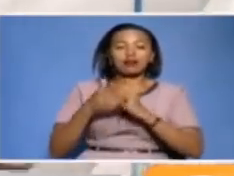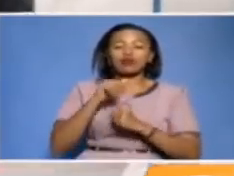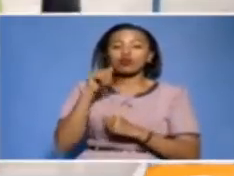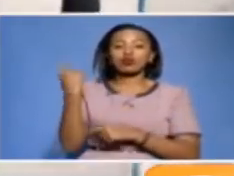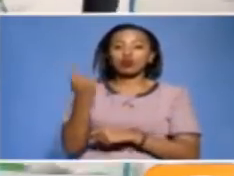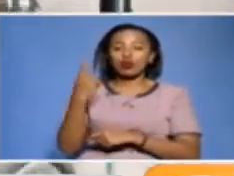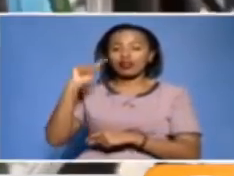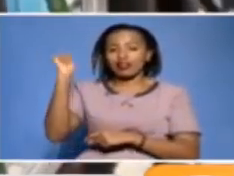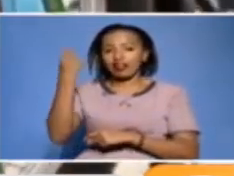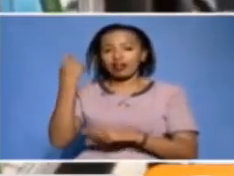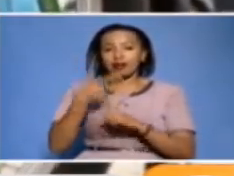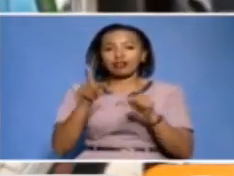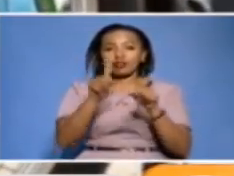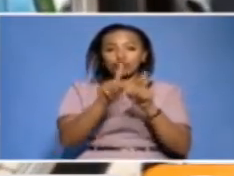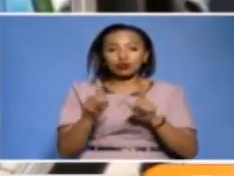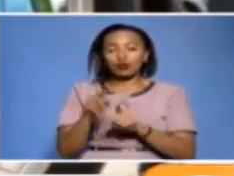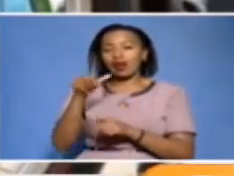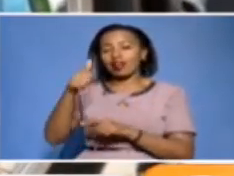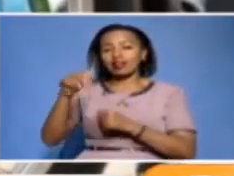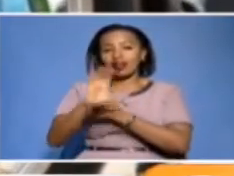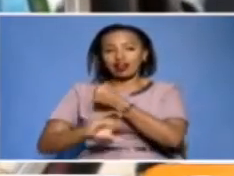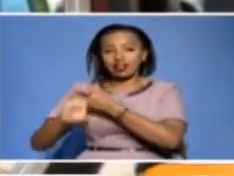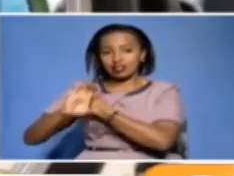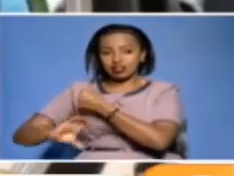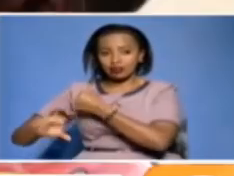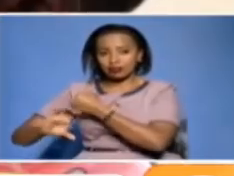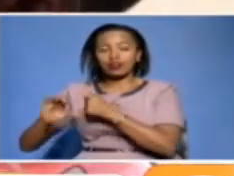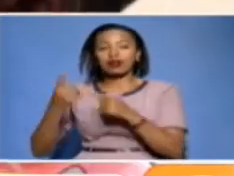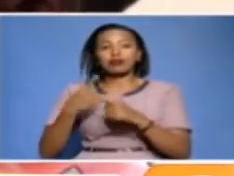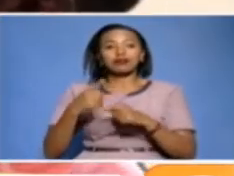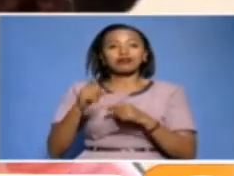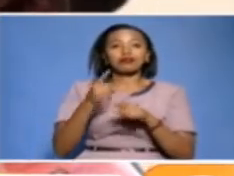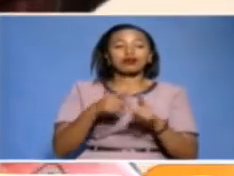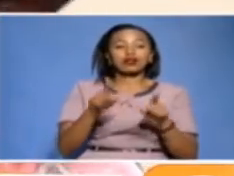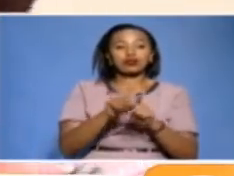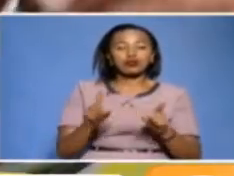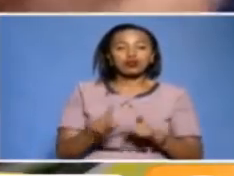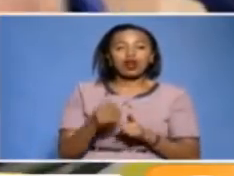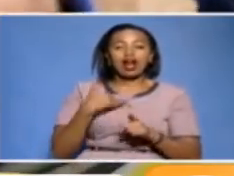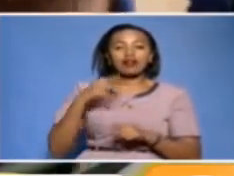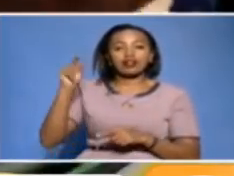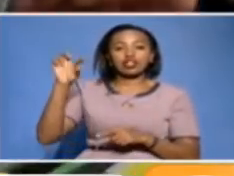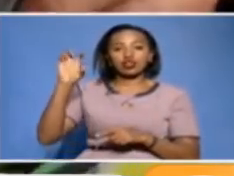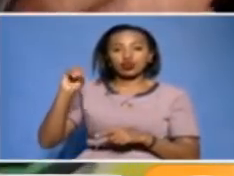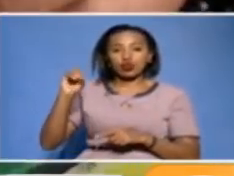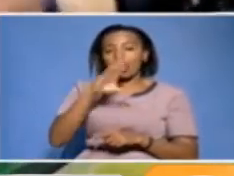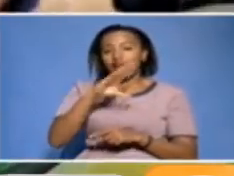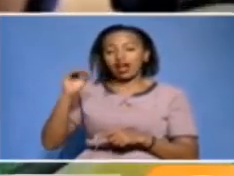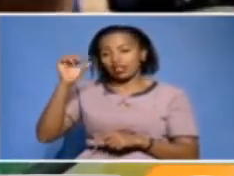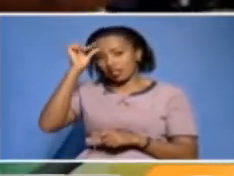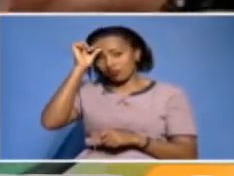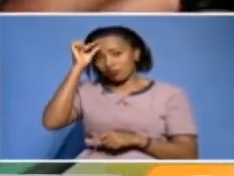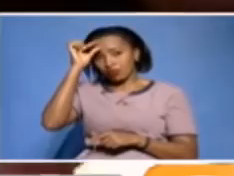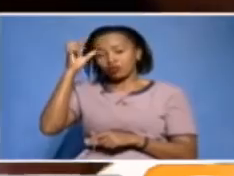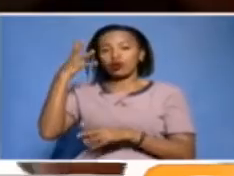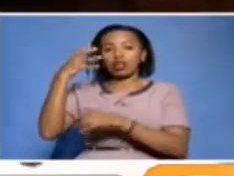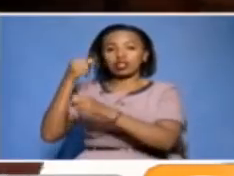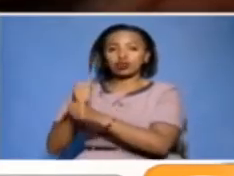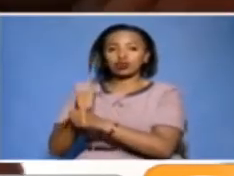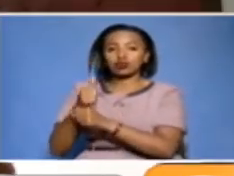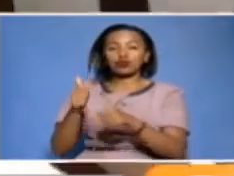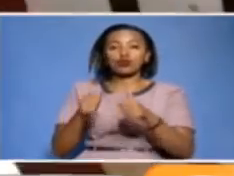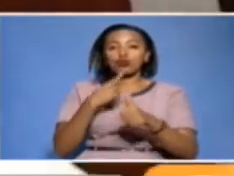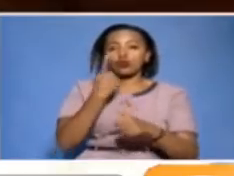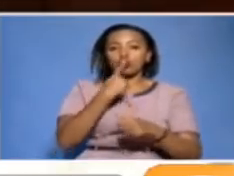barani Afrika. Hata hivyo kuna baadhi ya mashirika ya serikali na yasiyo ya serikali kutoka nje ya Kenya